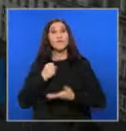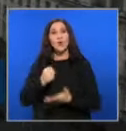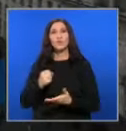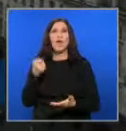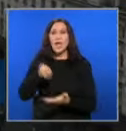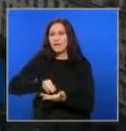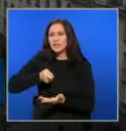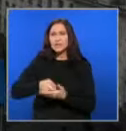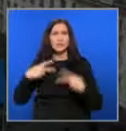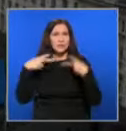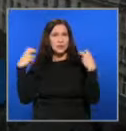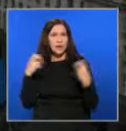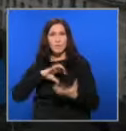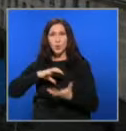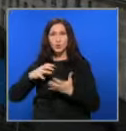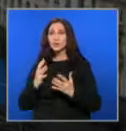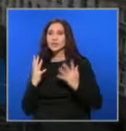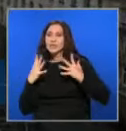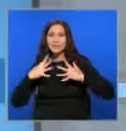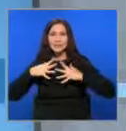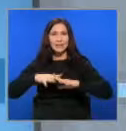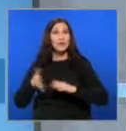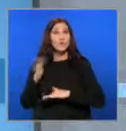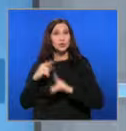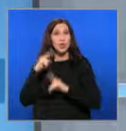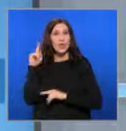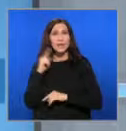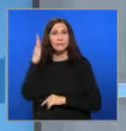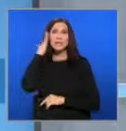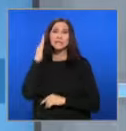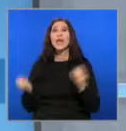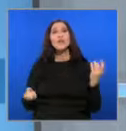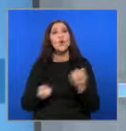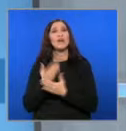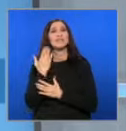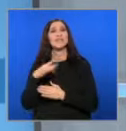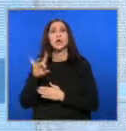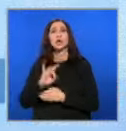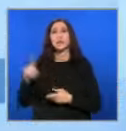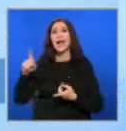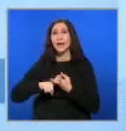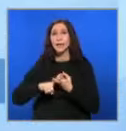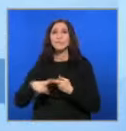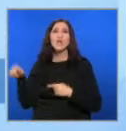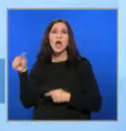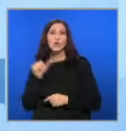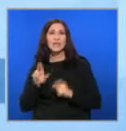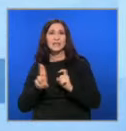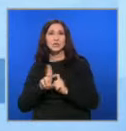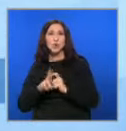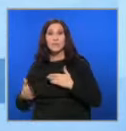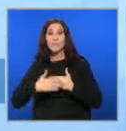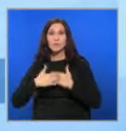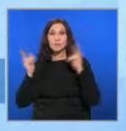Еврофондове, инвестиции, скандали и политически стратегии. В още от деня министърът на иновациите Росен Карадимов и Антоанета Цонева